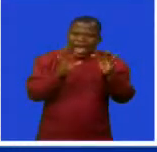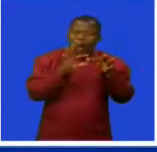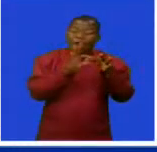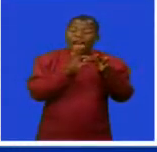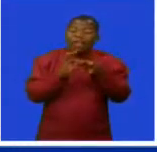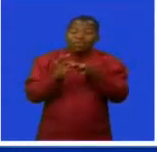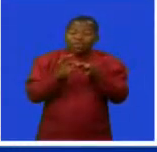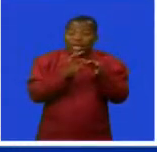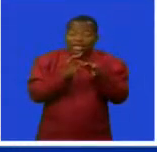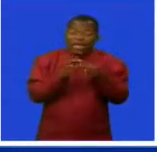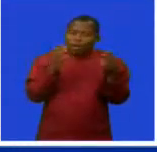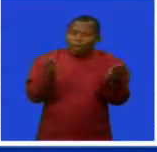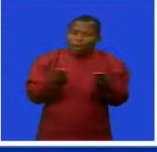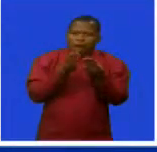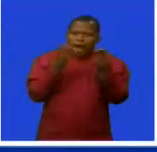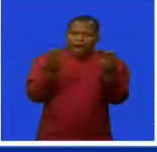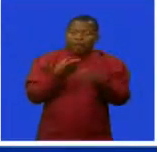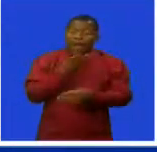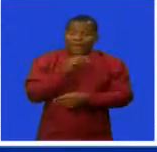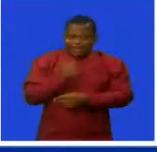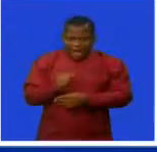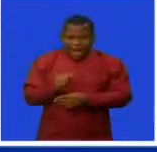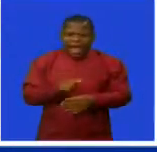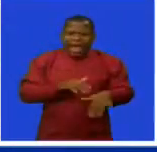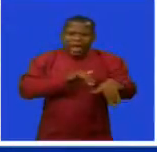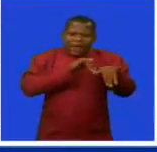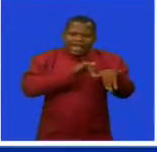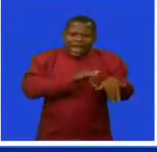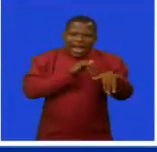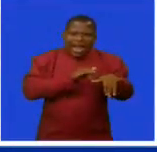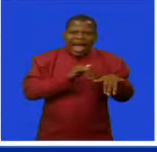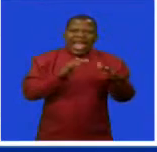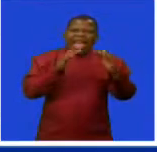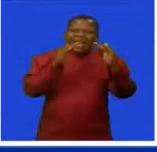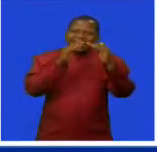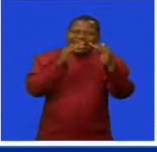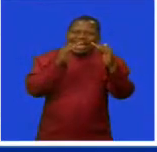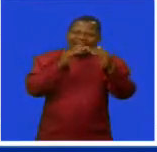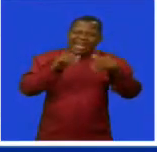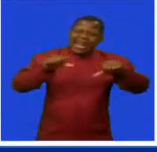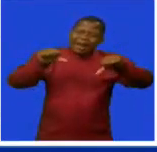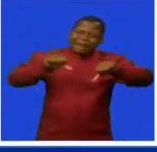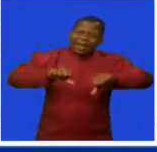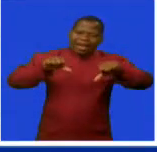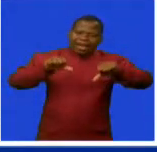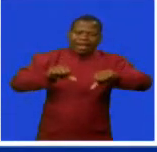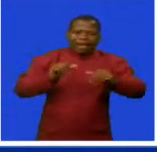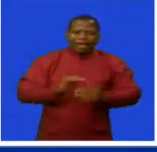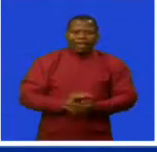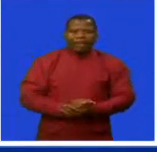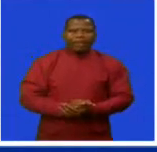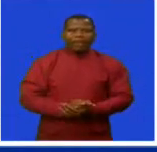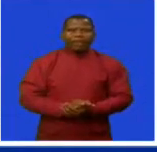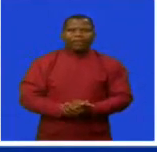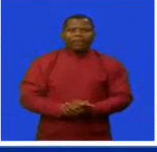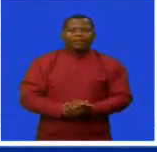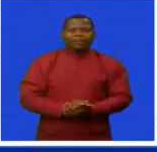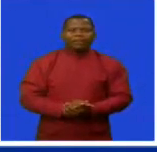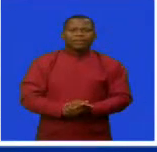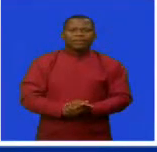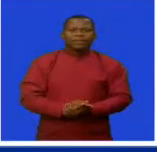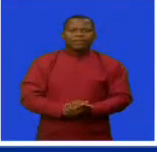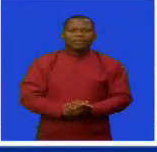etindlini letingekho esimeni lesikahle. Etindzabeni kubika Thembelihle Magutshwa Thombe ngithemba Shabangu kamkhweli phansi kwenkundla yasembolonjeni.